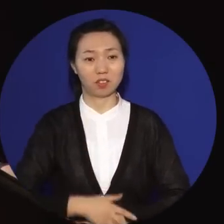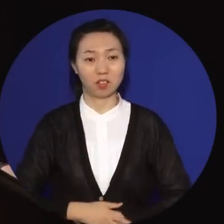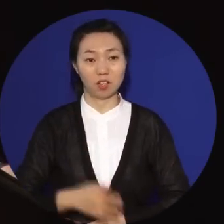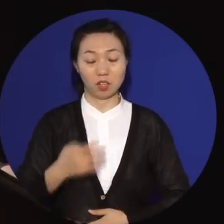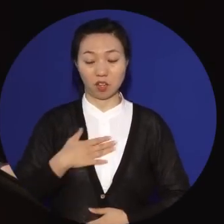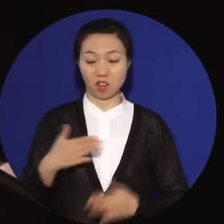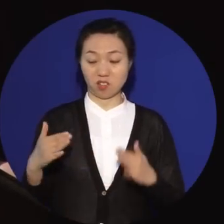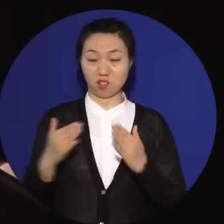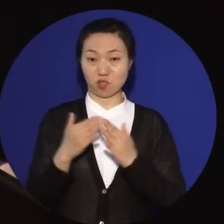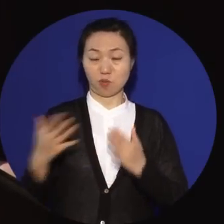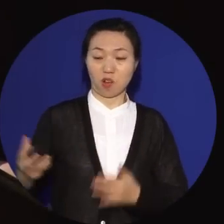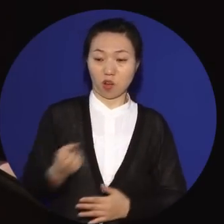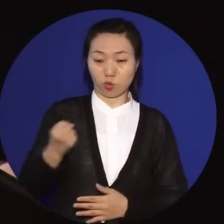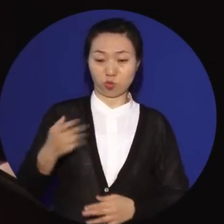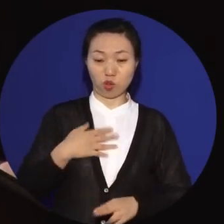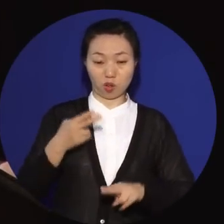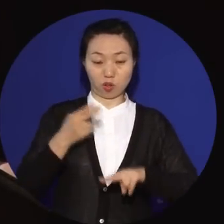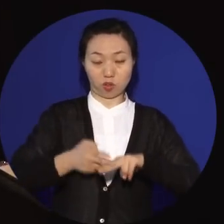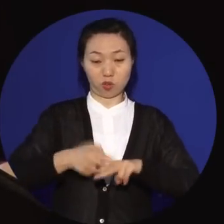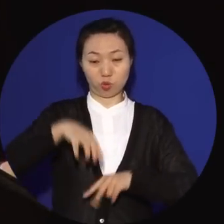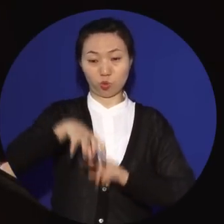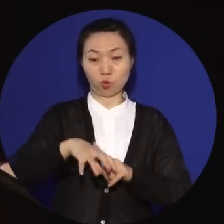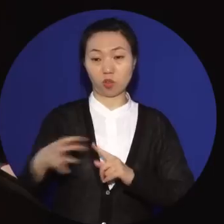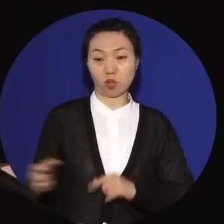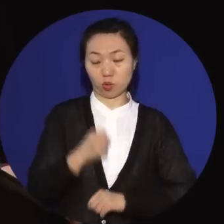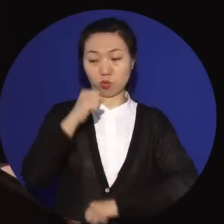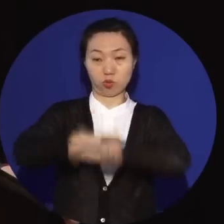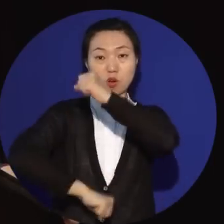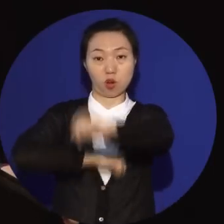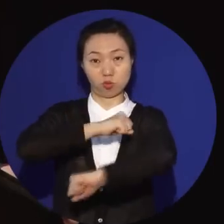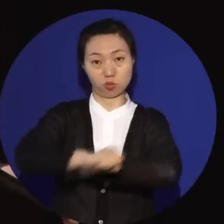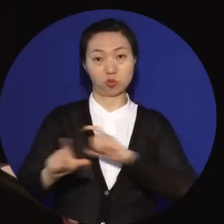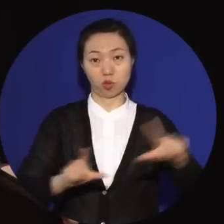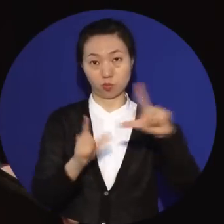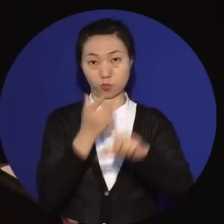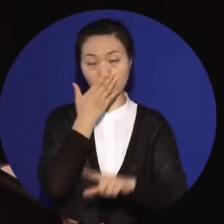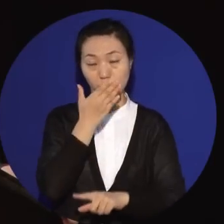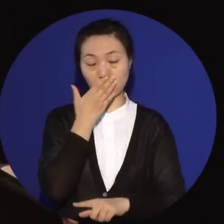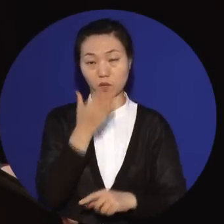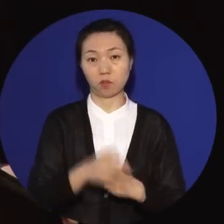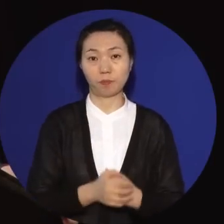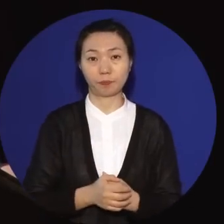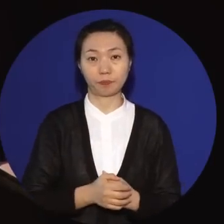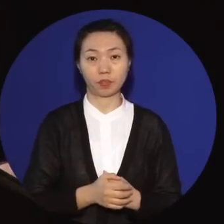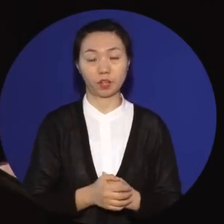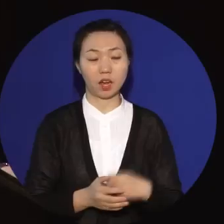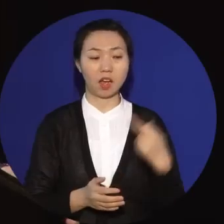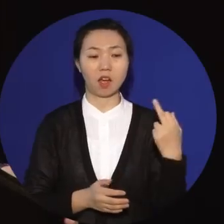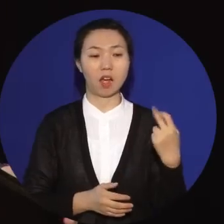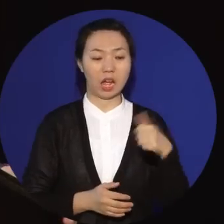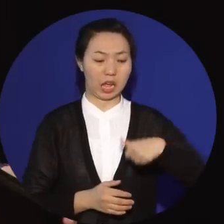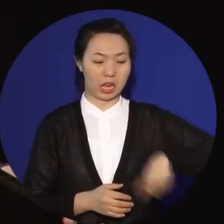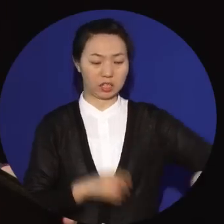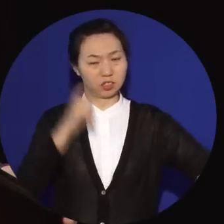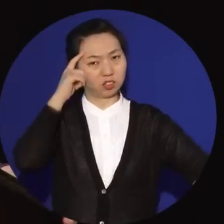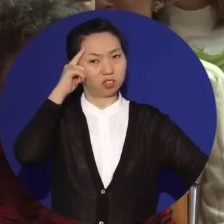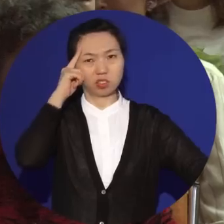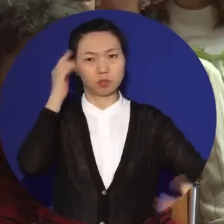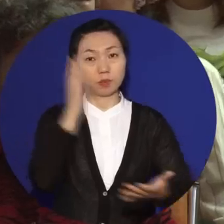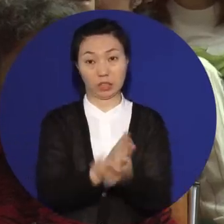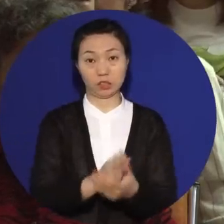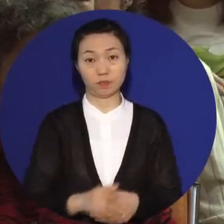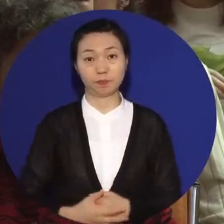그렇게 살아요. 내 집 가지고 내 가게 가지고 내 마음대로 자유롭게 살면 되지. 아 신경 쓸 필요 없어요.